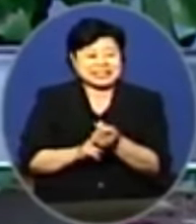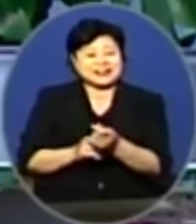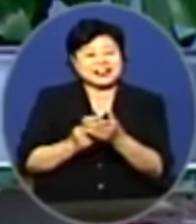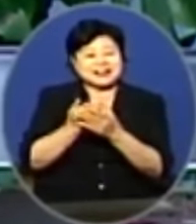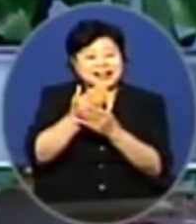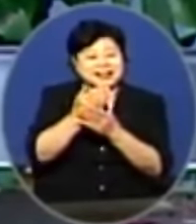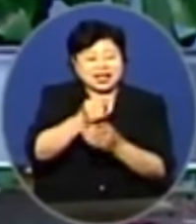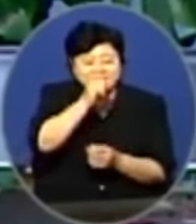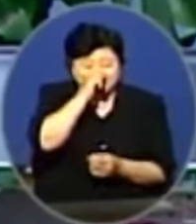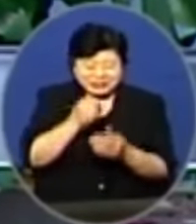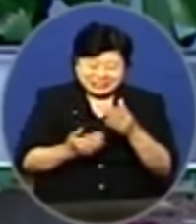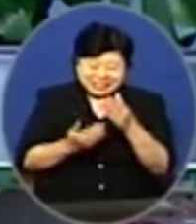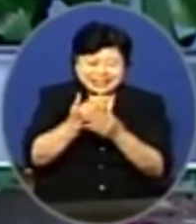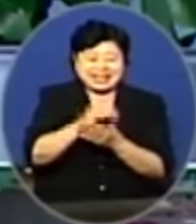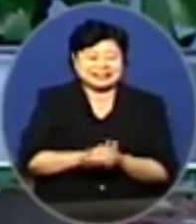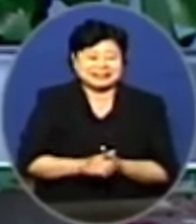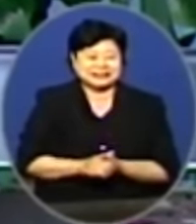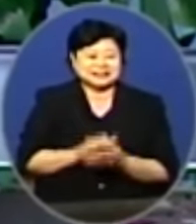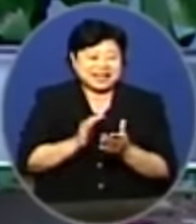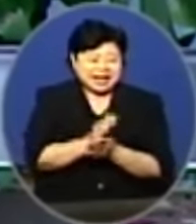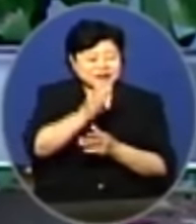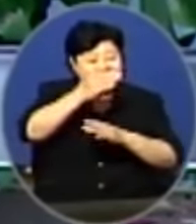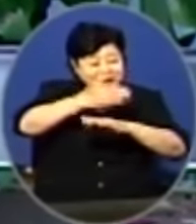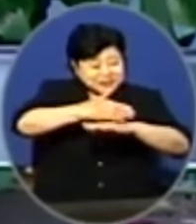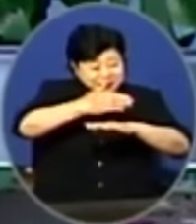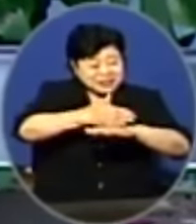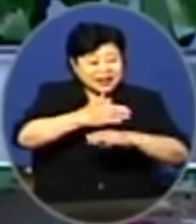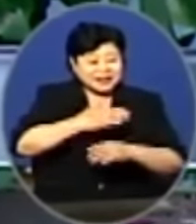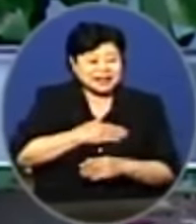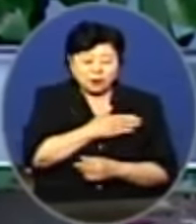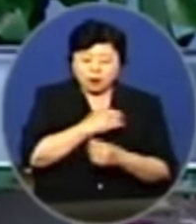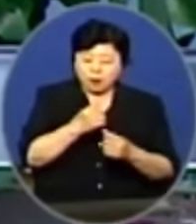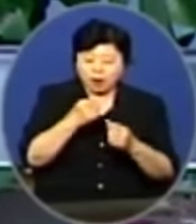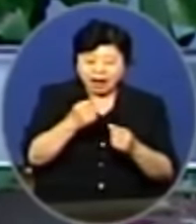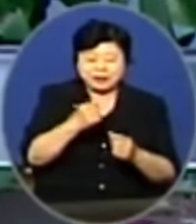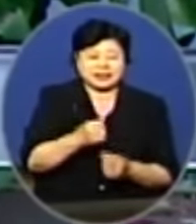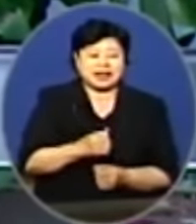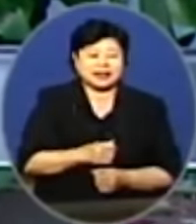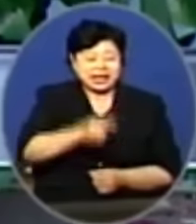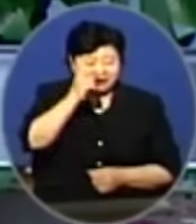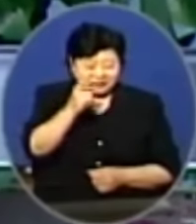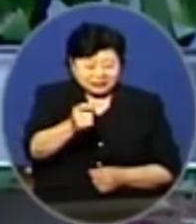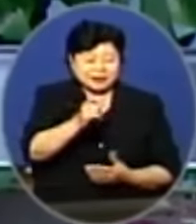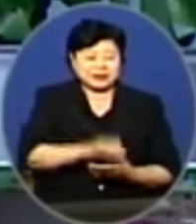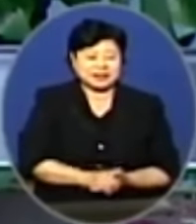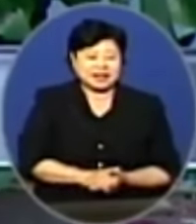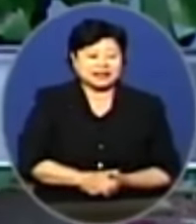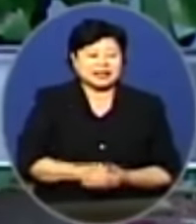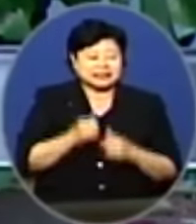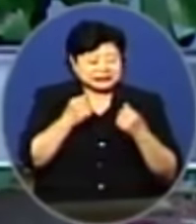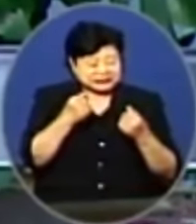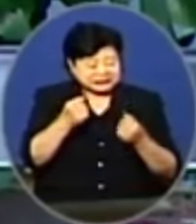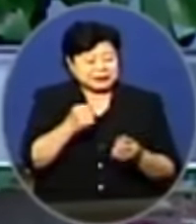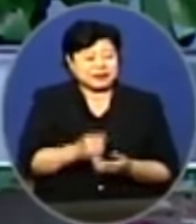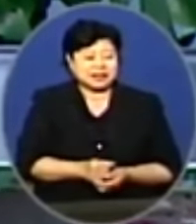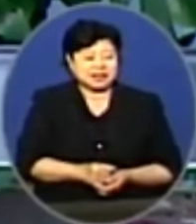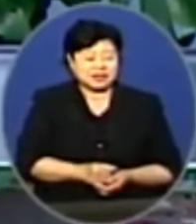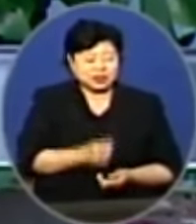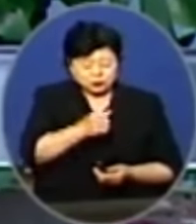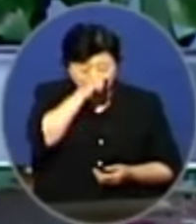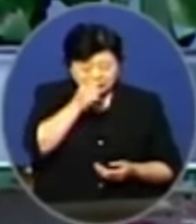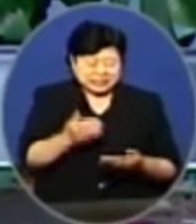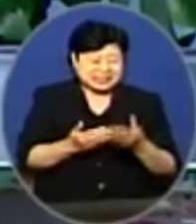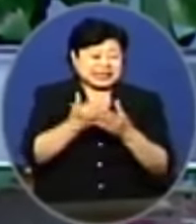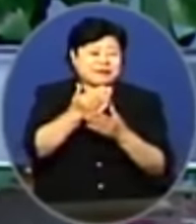일어난다. 좋은 일이 일어난다. 할렐루야. 감사합니다. 나는 건강합니다. 나는 튼튼합니다. 나는 씩씩합니다. 좋은 일이